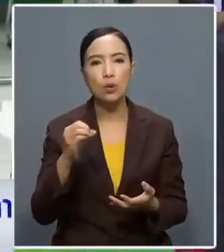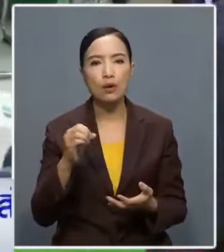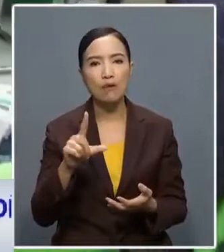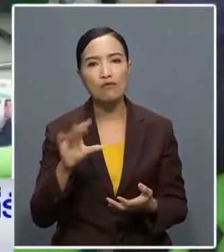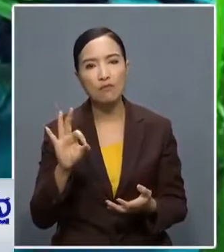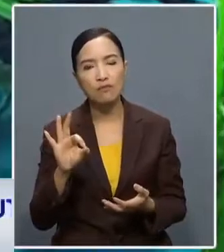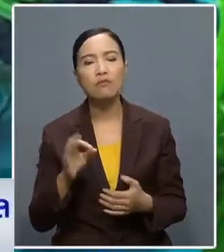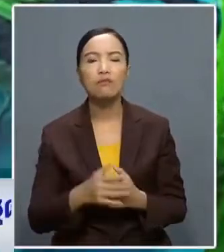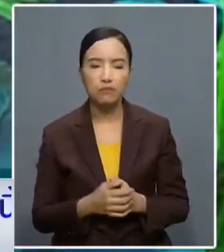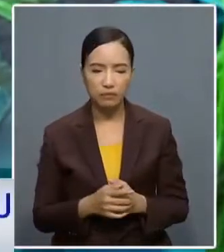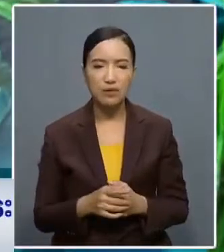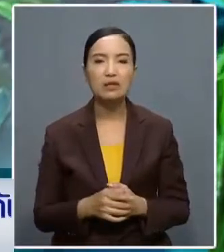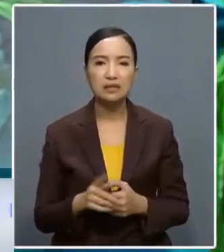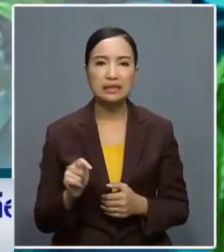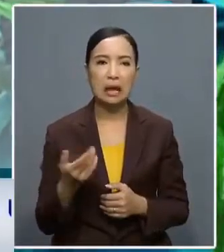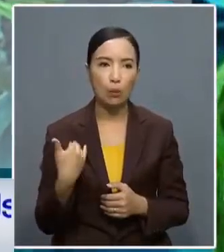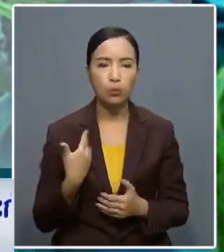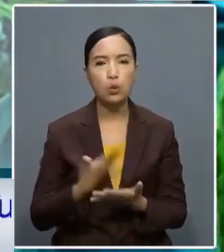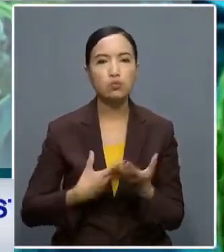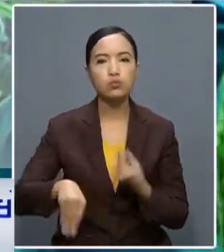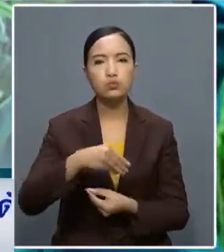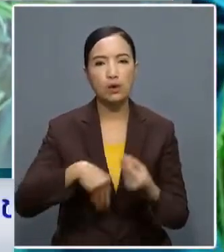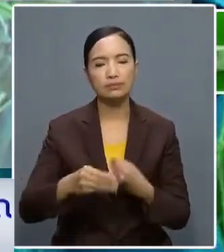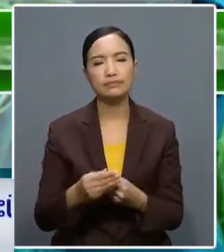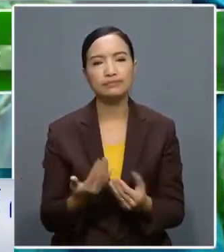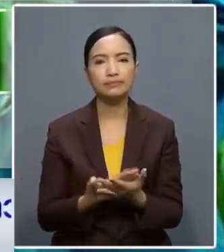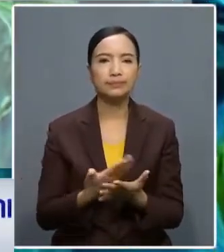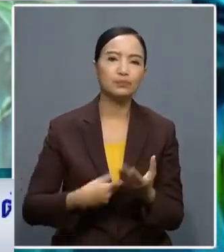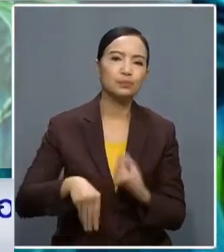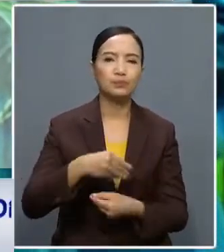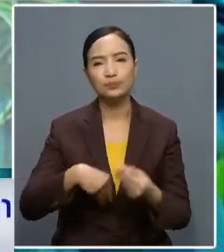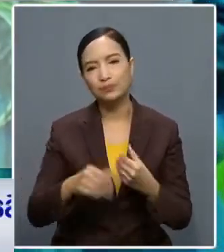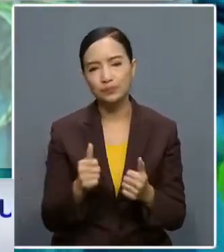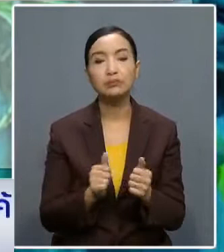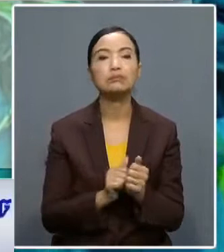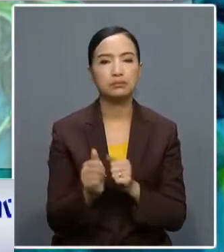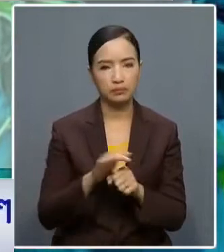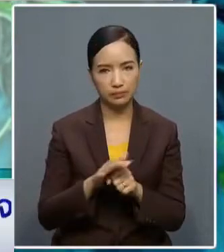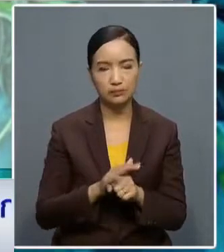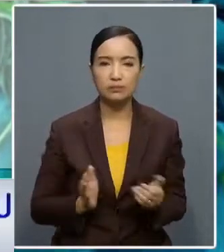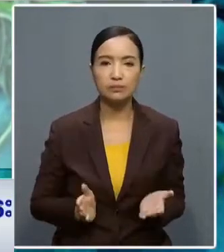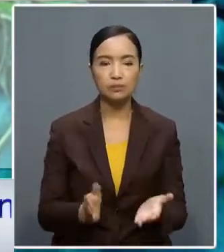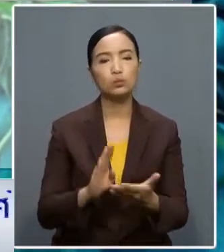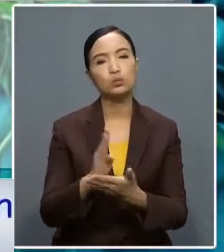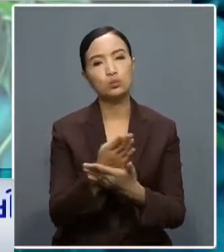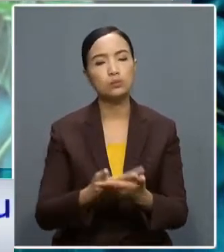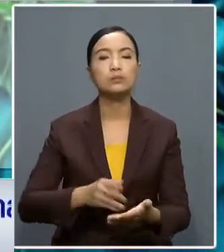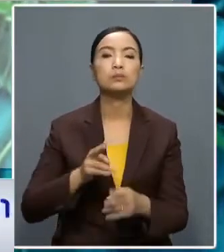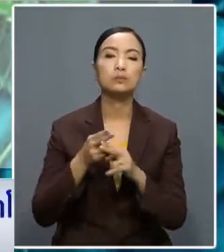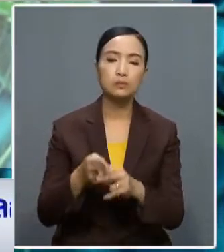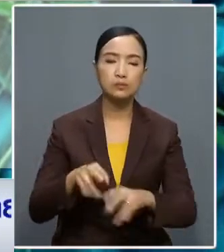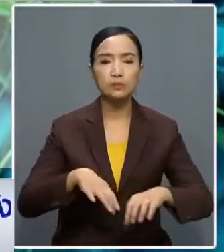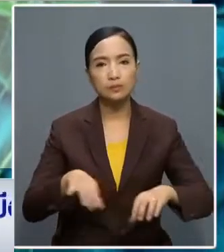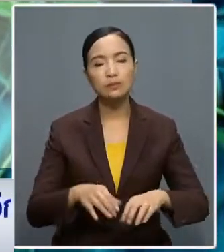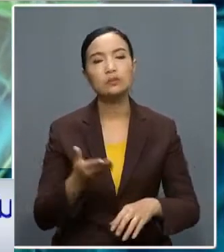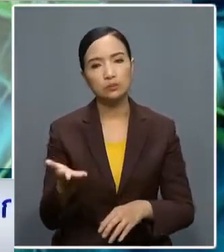ครับเป็นการเพิ่มสภาพคล่องต้นทุนต่ำนะครับให้กับผู้ประกอบการนะครับได้ไปขับเคลื่อนได้ไปดำเนินธุร